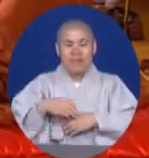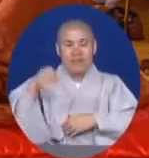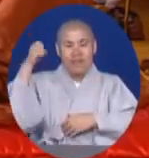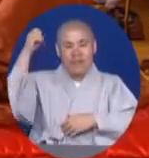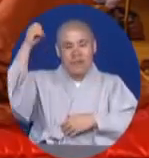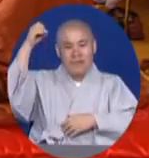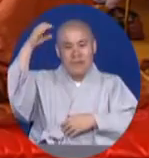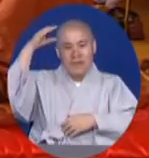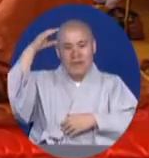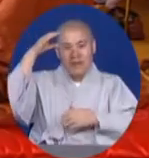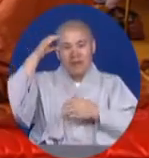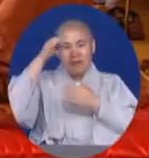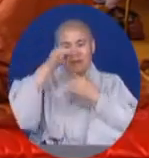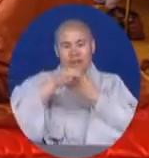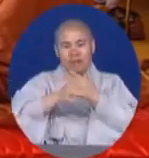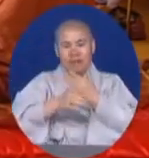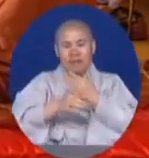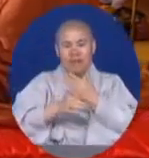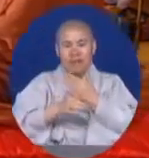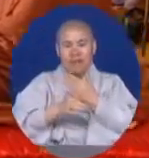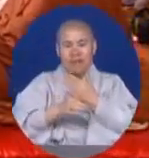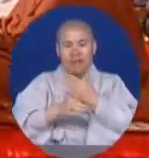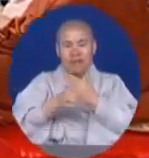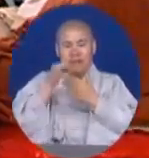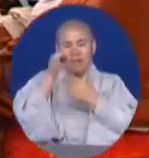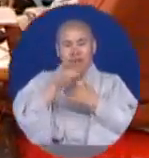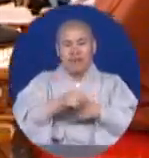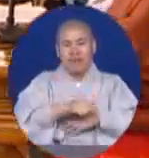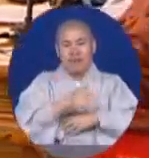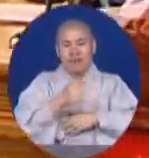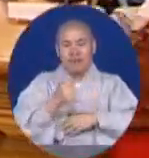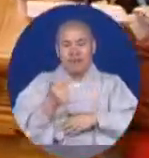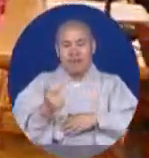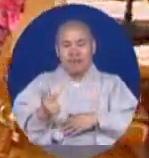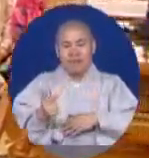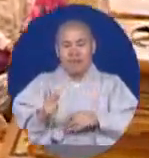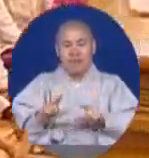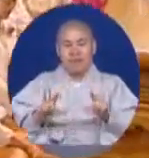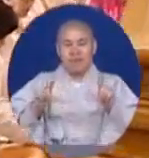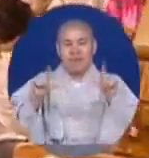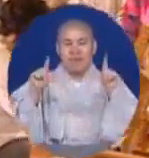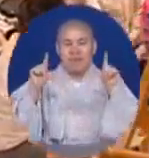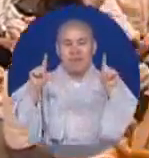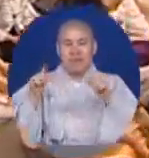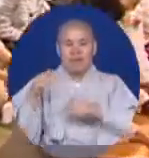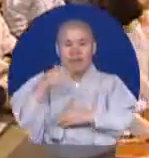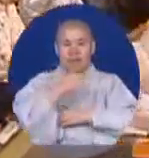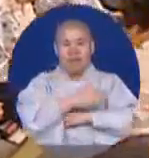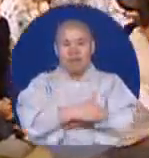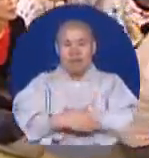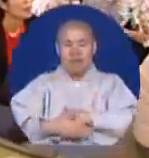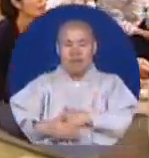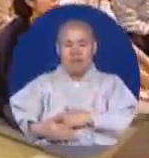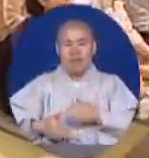해는 지고 처문 날에